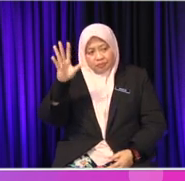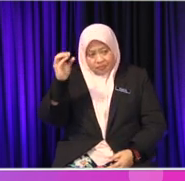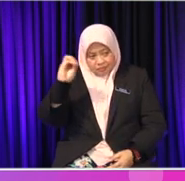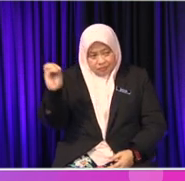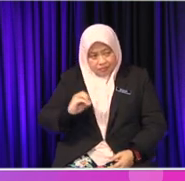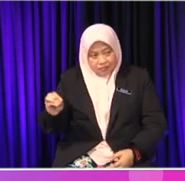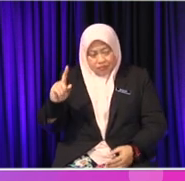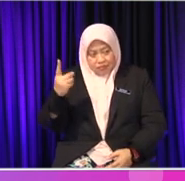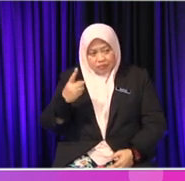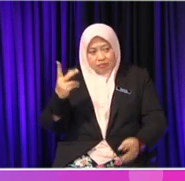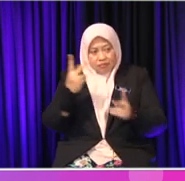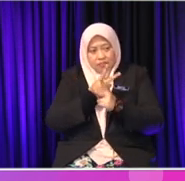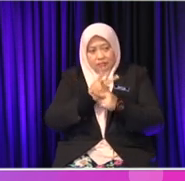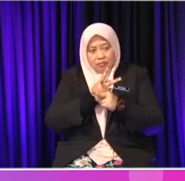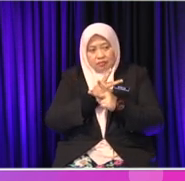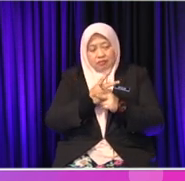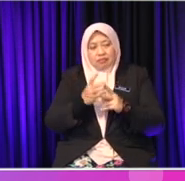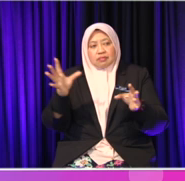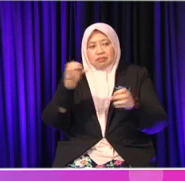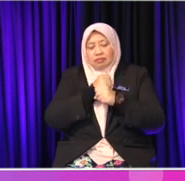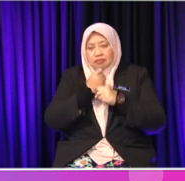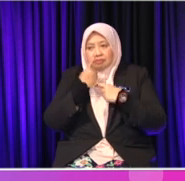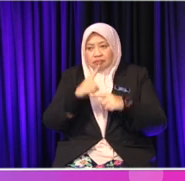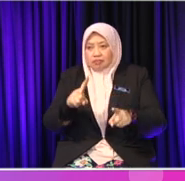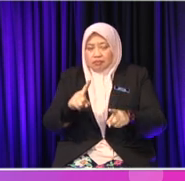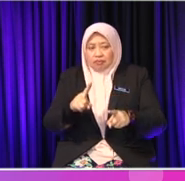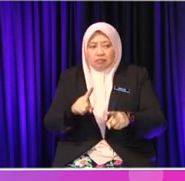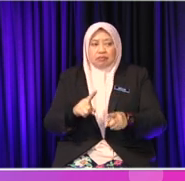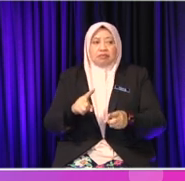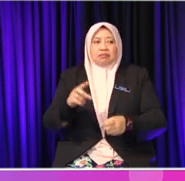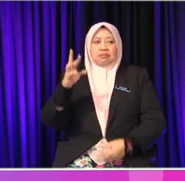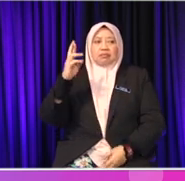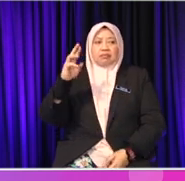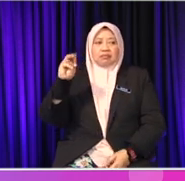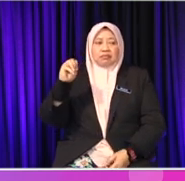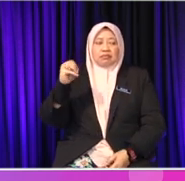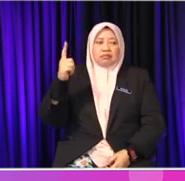kemudian diharapkan dapat begini Inilah Pilihan pertama kita tapi